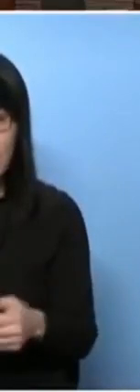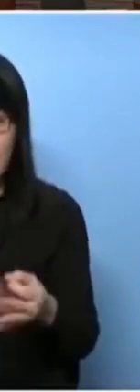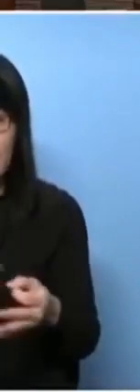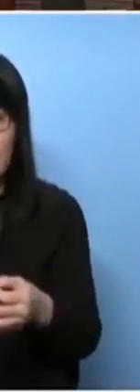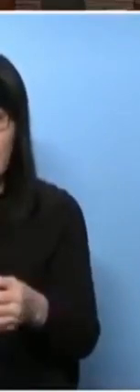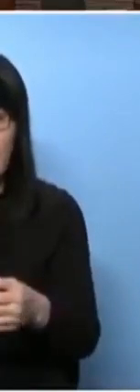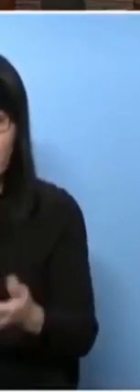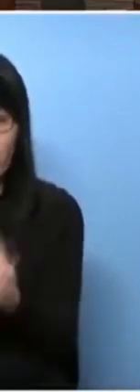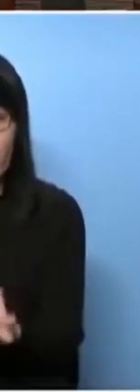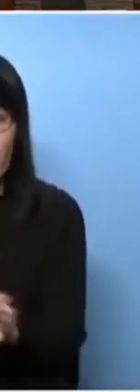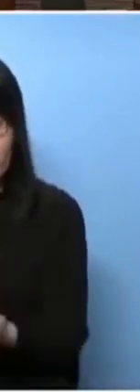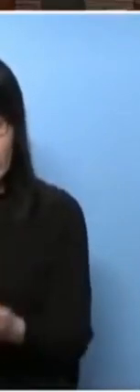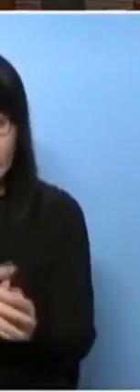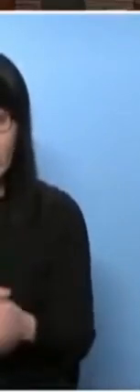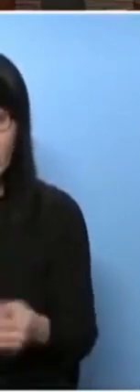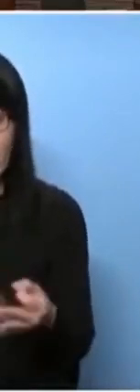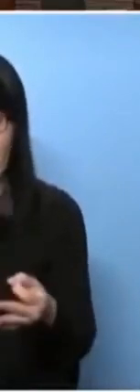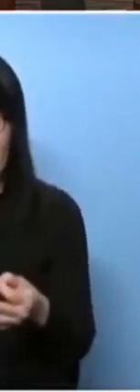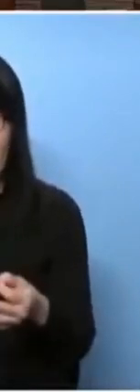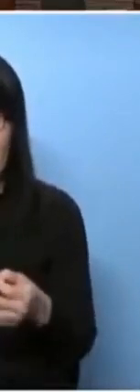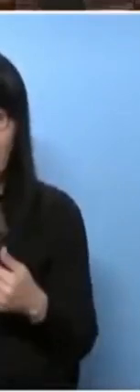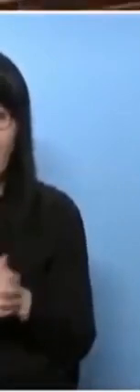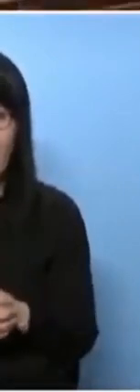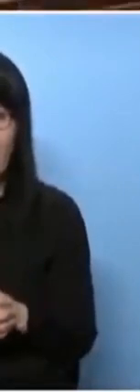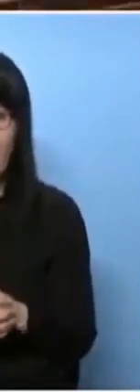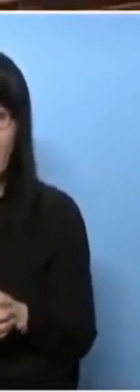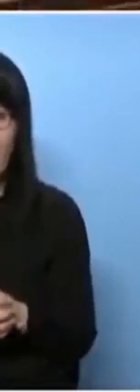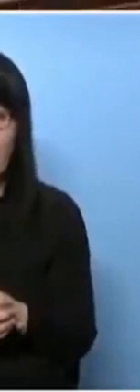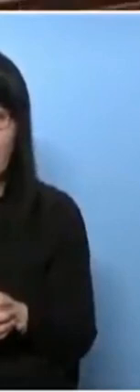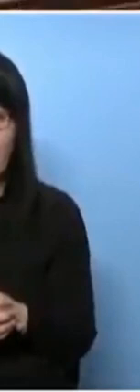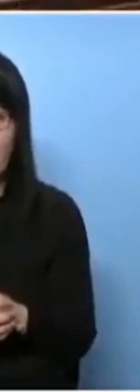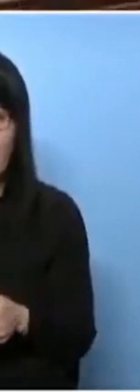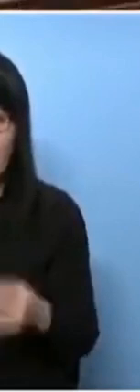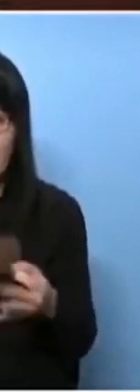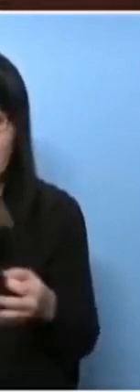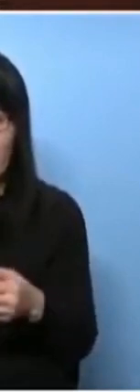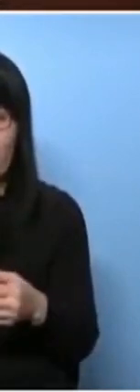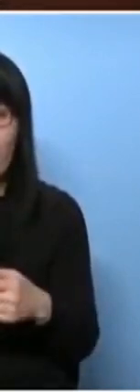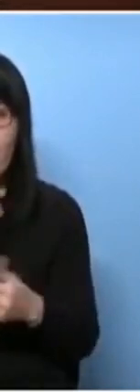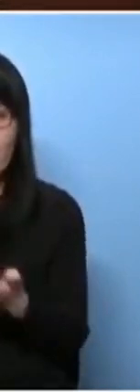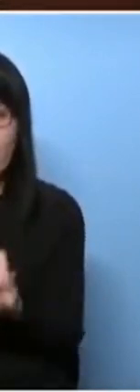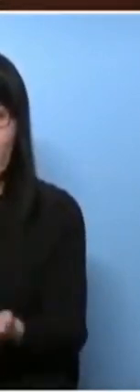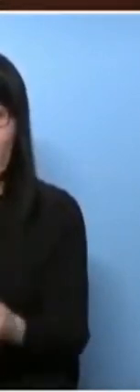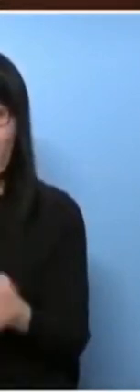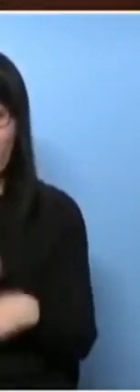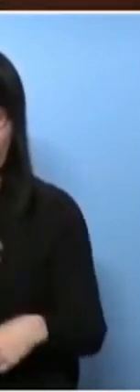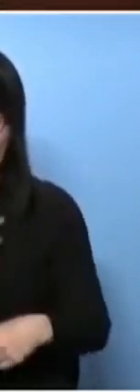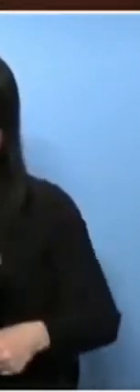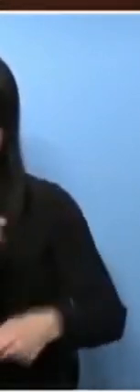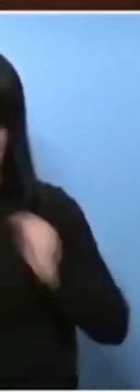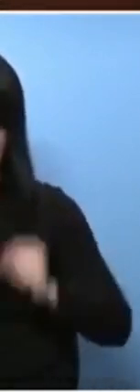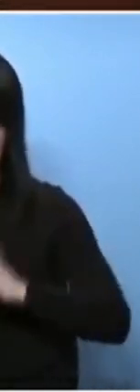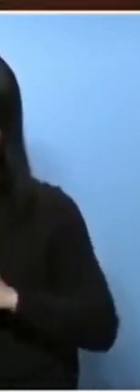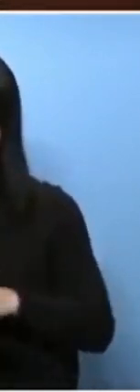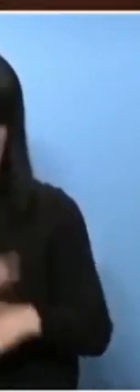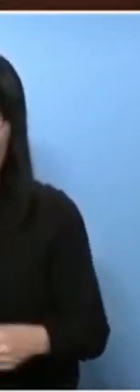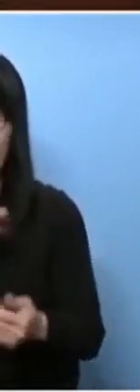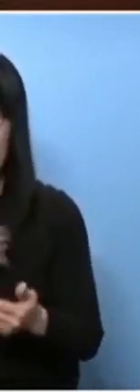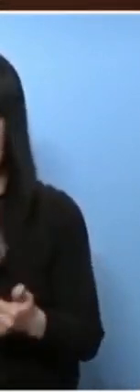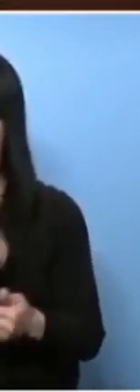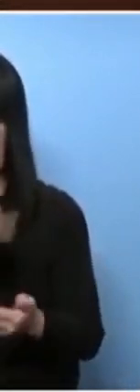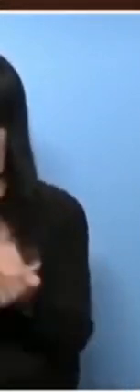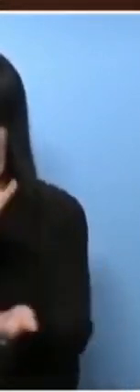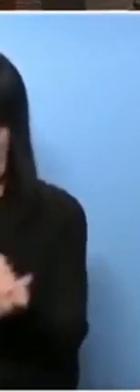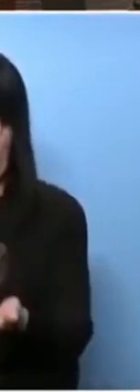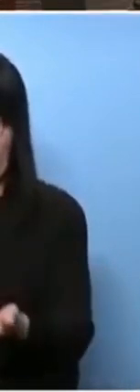電筒啊，話藏有攻擊性武器啊。主席要解決香港治安問題，唔該你做正經嘢先。增加警力捉大